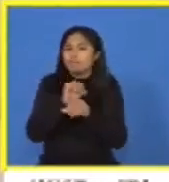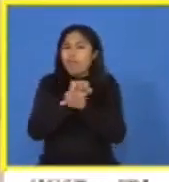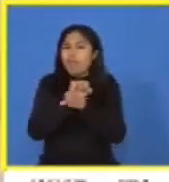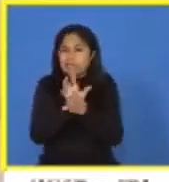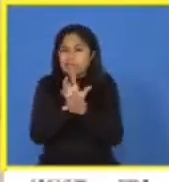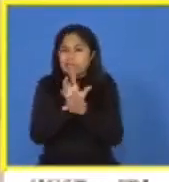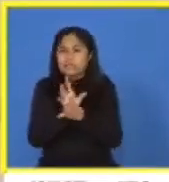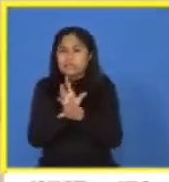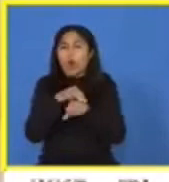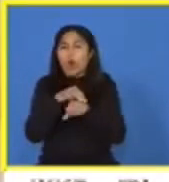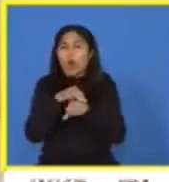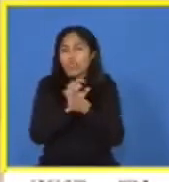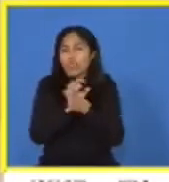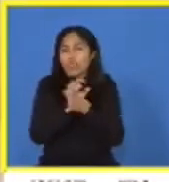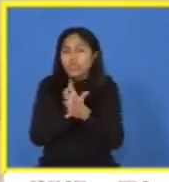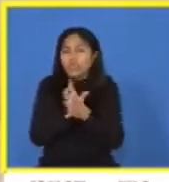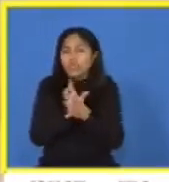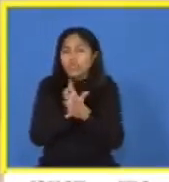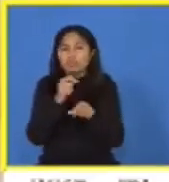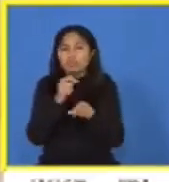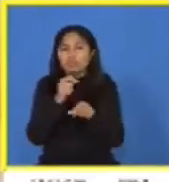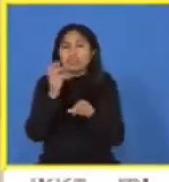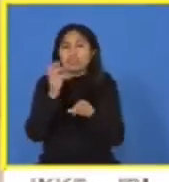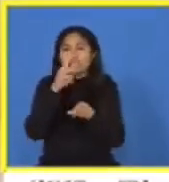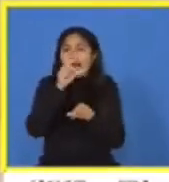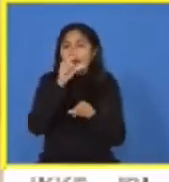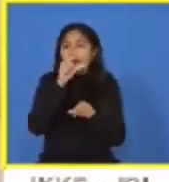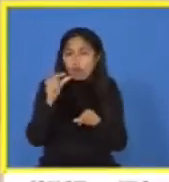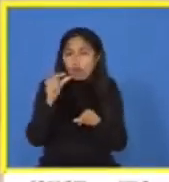pasca kena